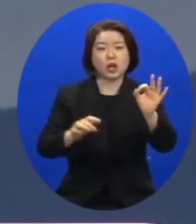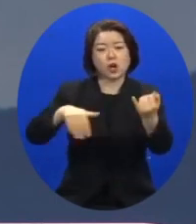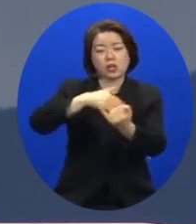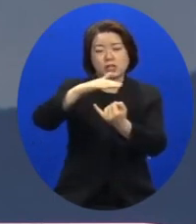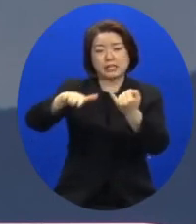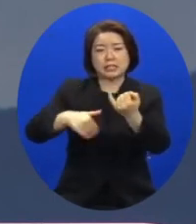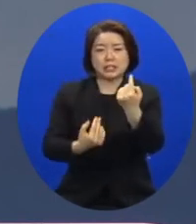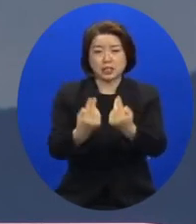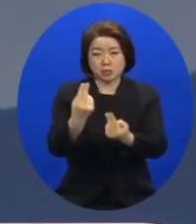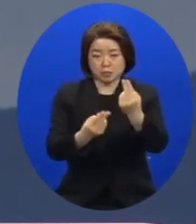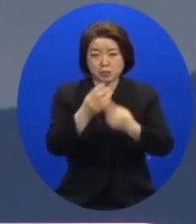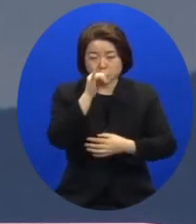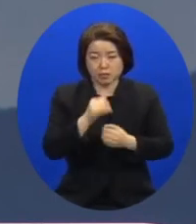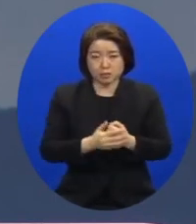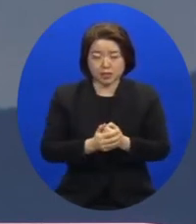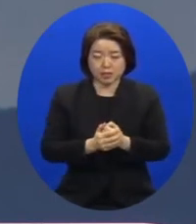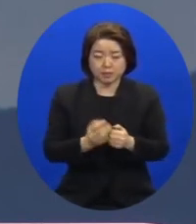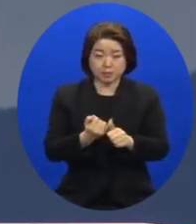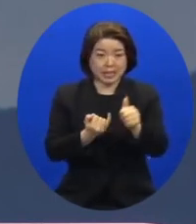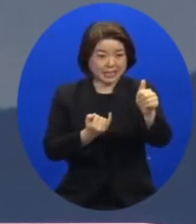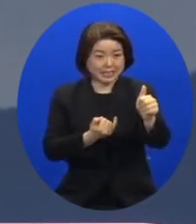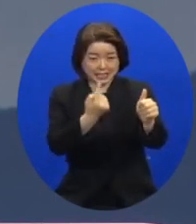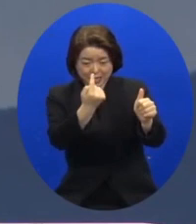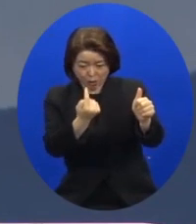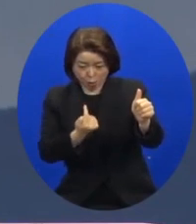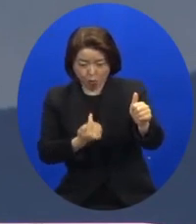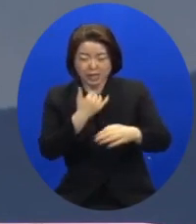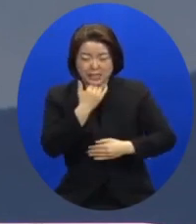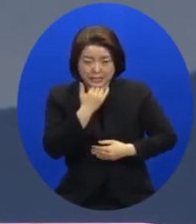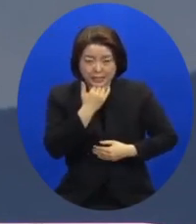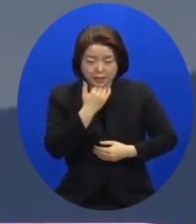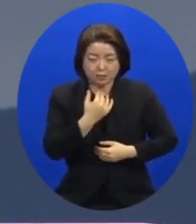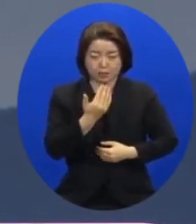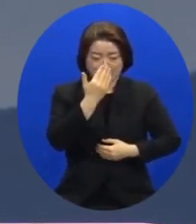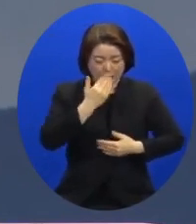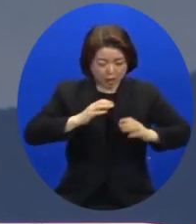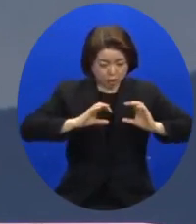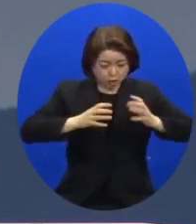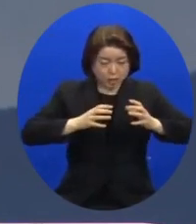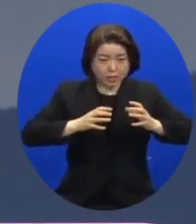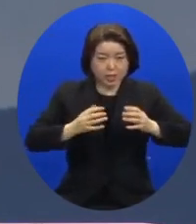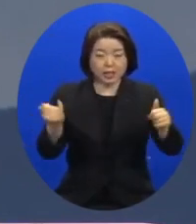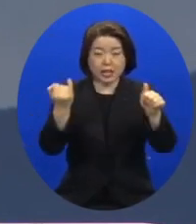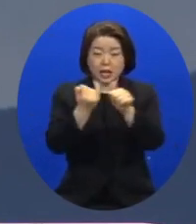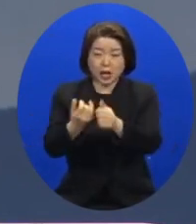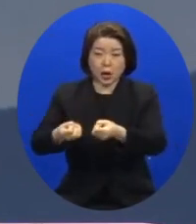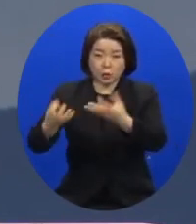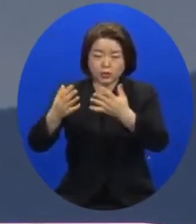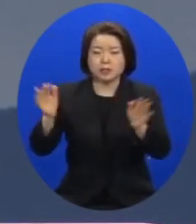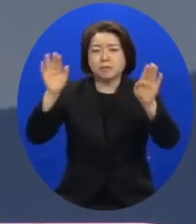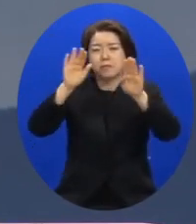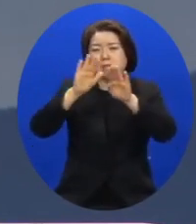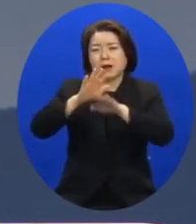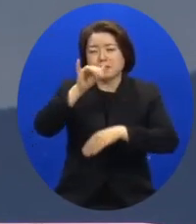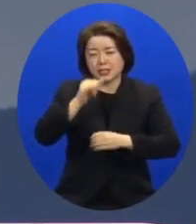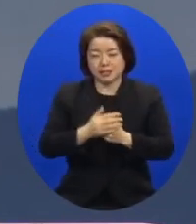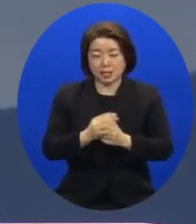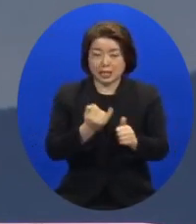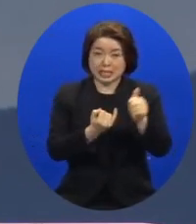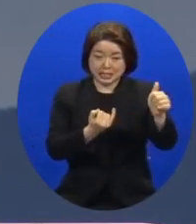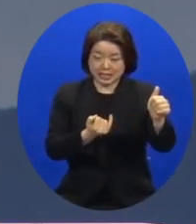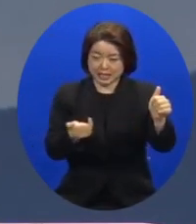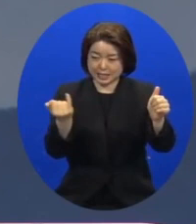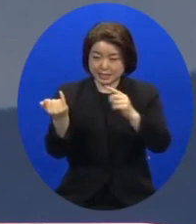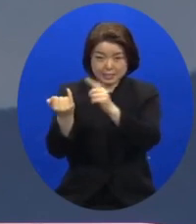신랑이 오기를 기다리고 있었습니다 유대 나라의 혼인은 밤에 이루어집니다 신랑이 신부의 집에